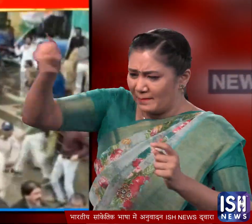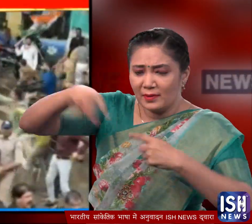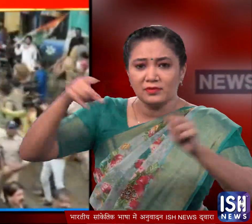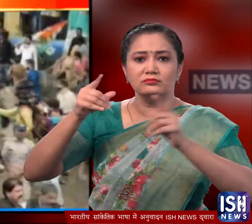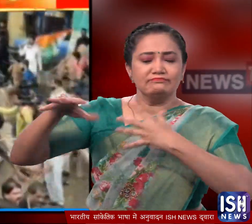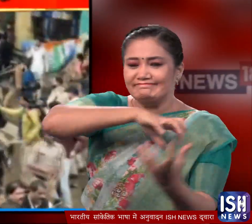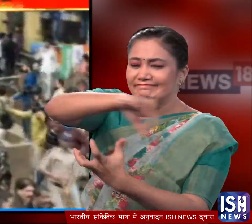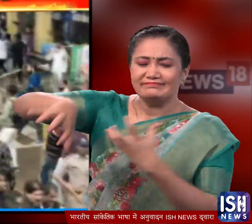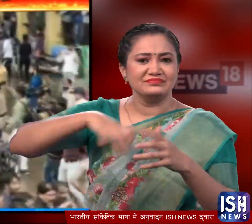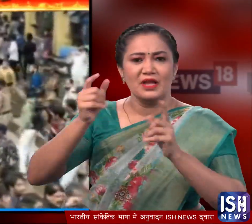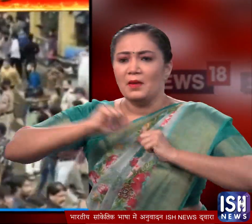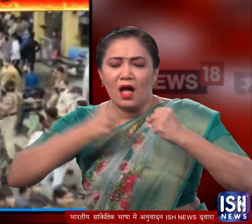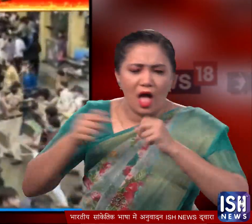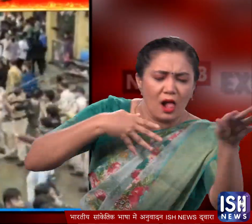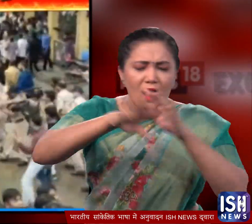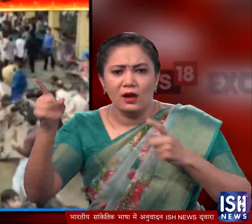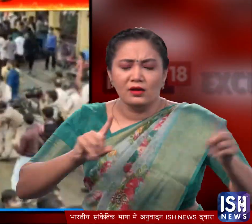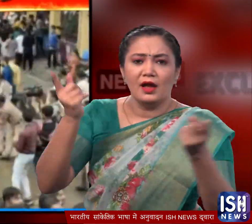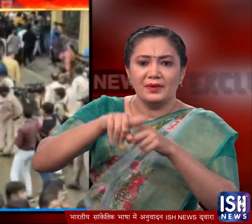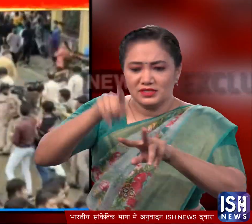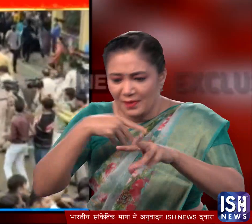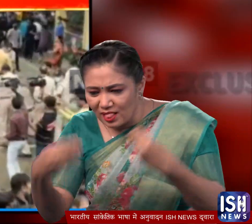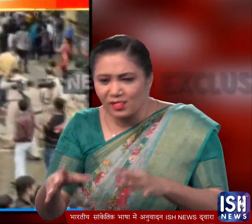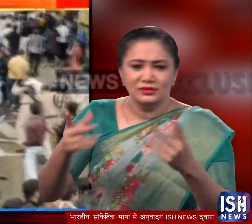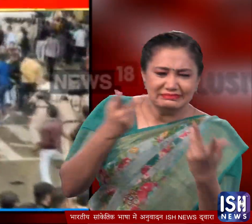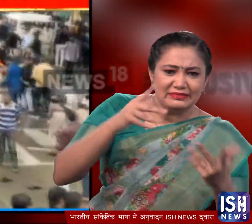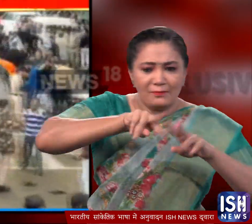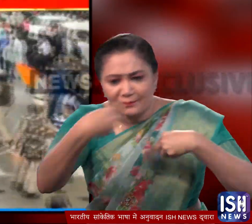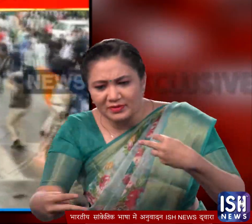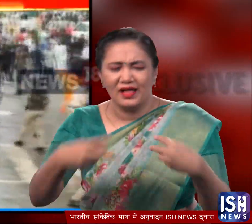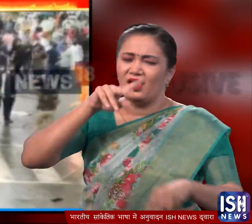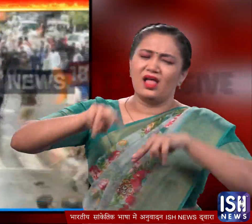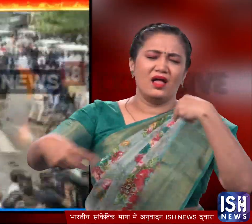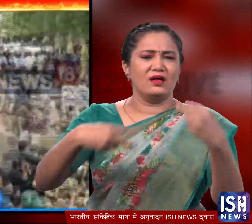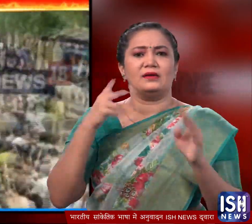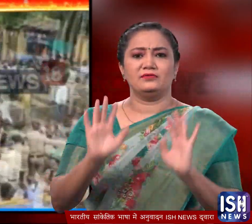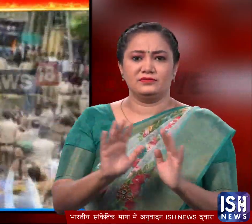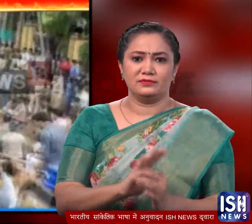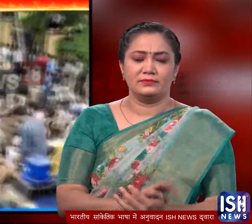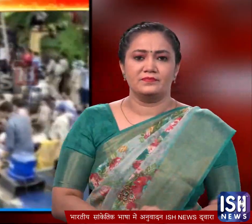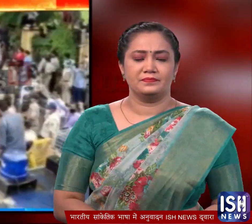वहां भगदड़ मच गई। सब इधर उधर भागने लगे। किसी की चप्पल वहीं छूट गई तो कोई गिर गया।